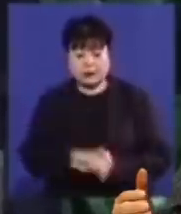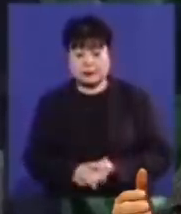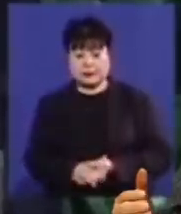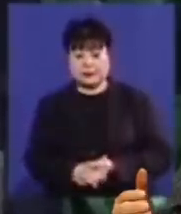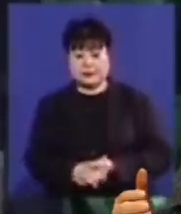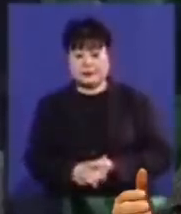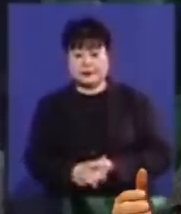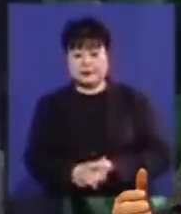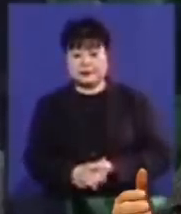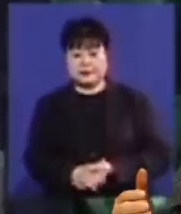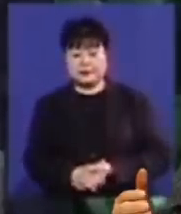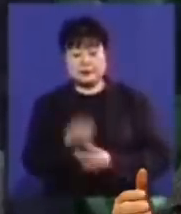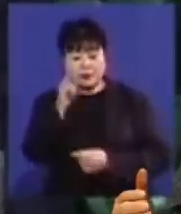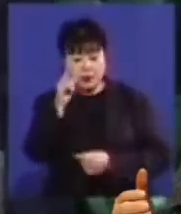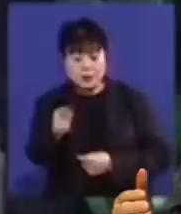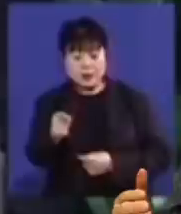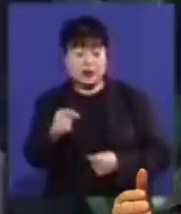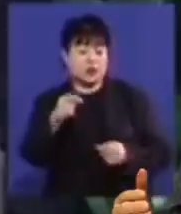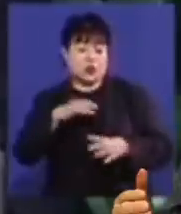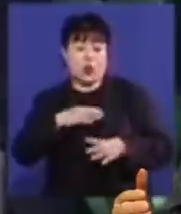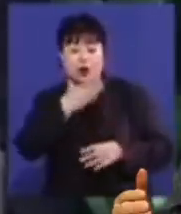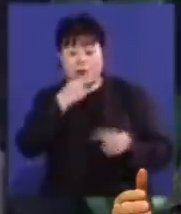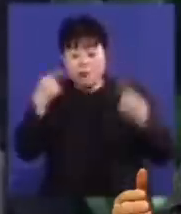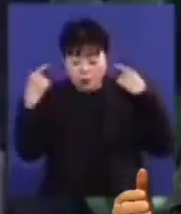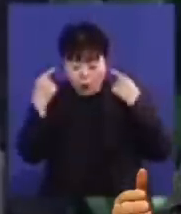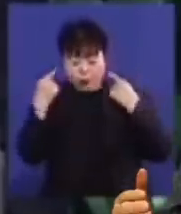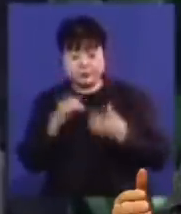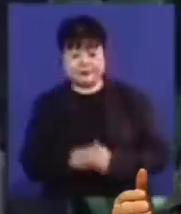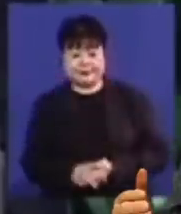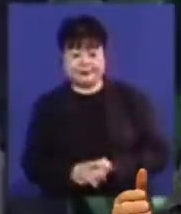그러므로 이 놀라운 복음을 우리가